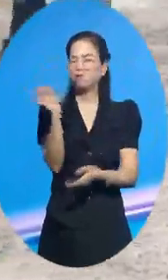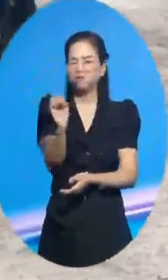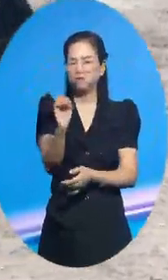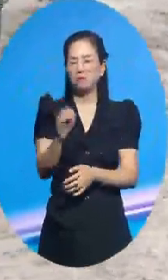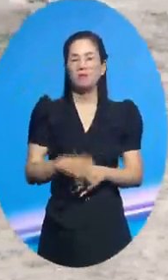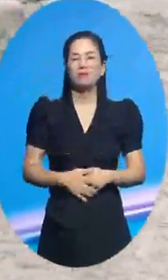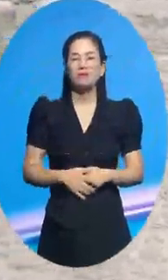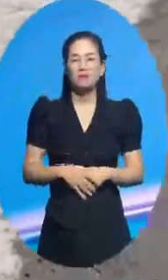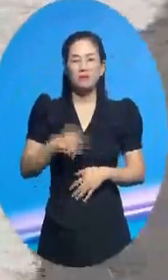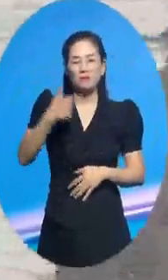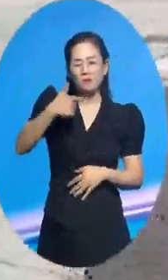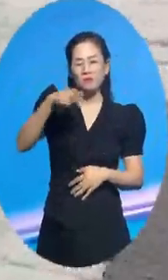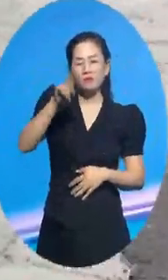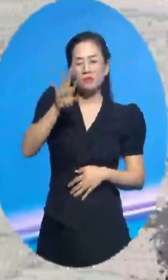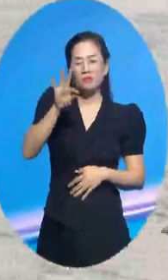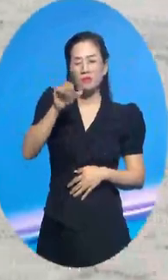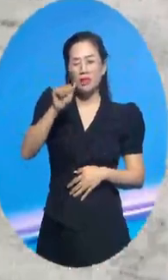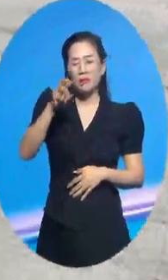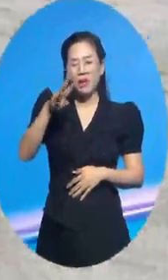Mỹ đã trục xuất